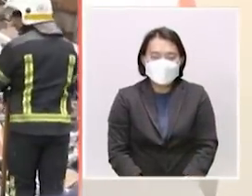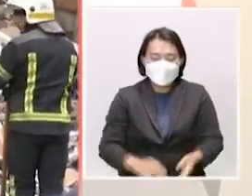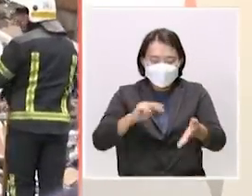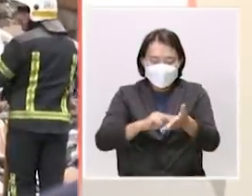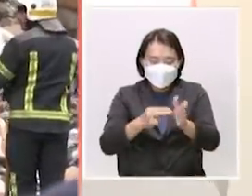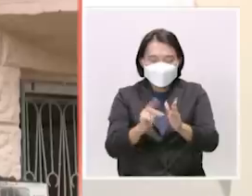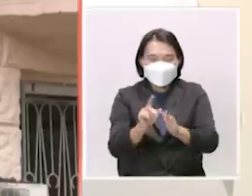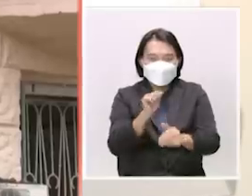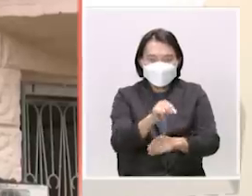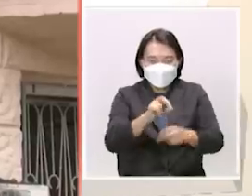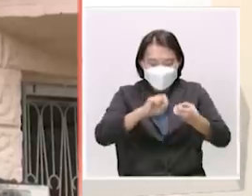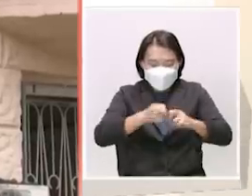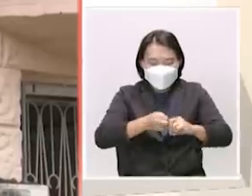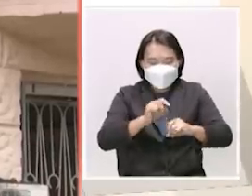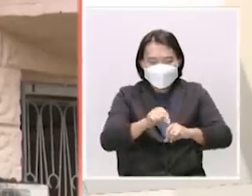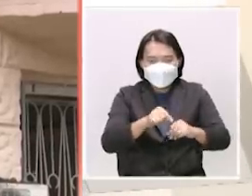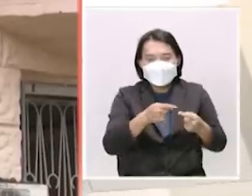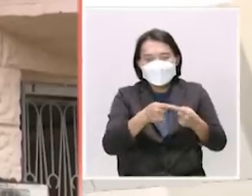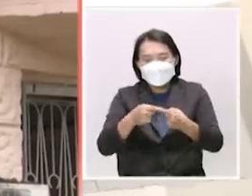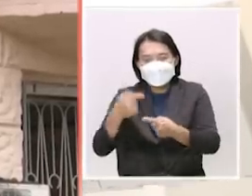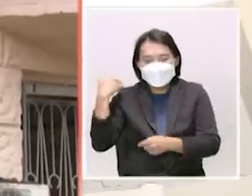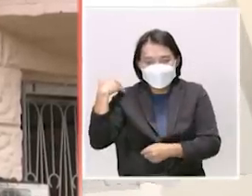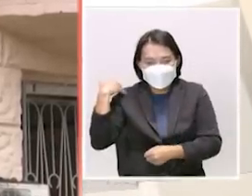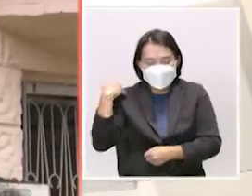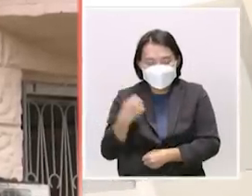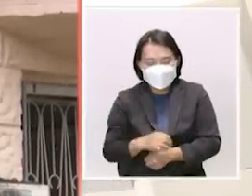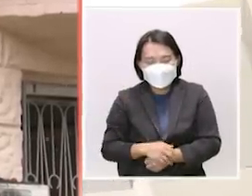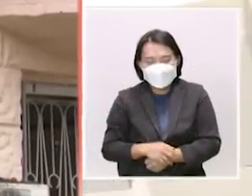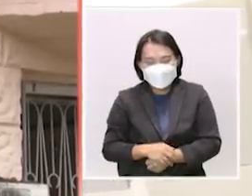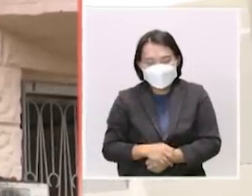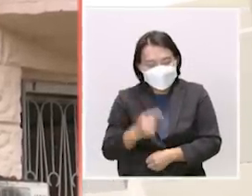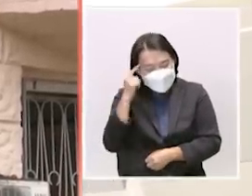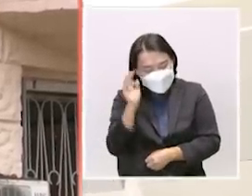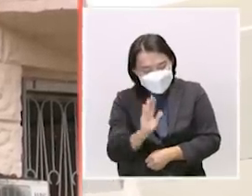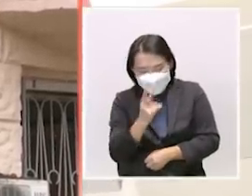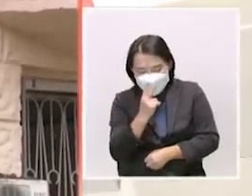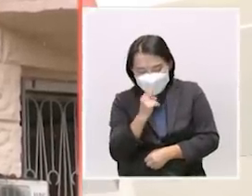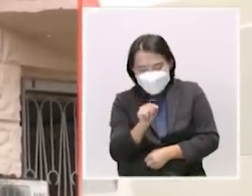ปลหน SUNป ปล่ และแลหายึ้นซึงเราไมประสงที่น ifiable e ทย